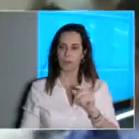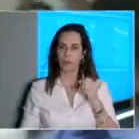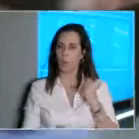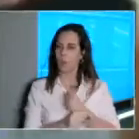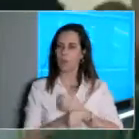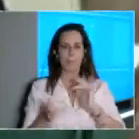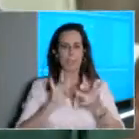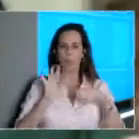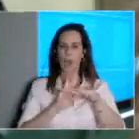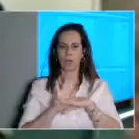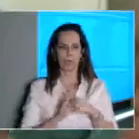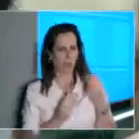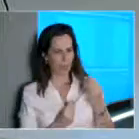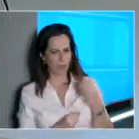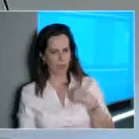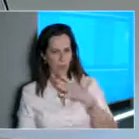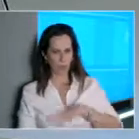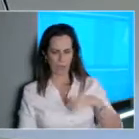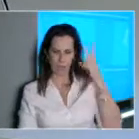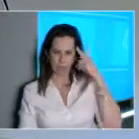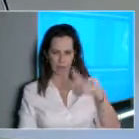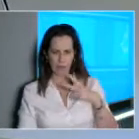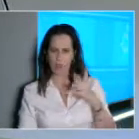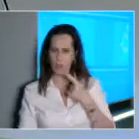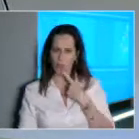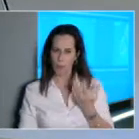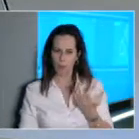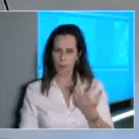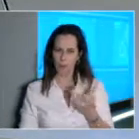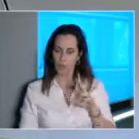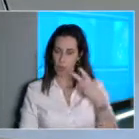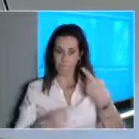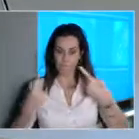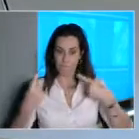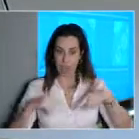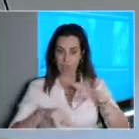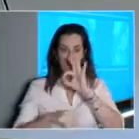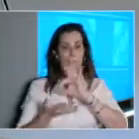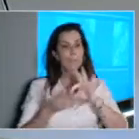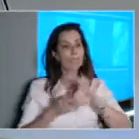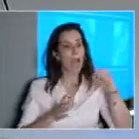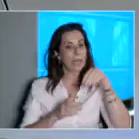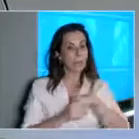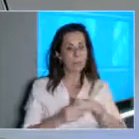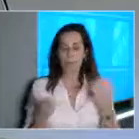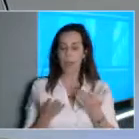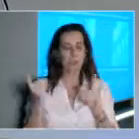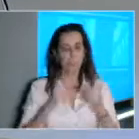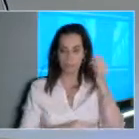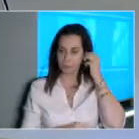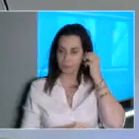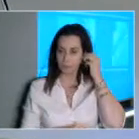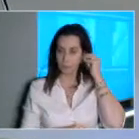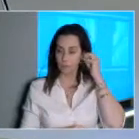בניגוד לכללים. כן, אז רגע, רפאל, תן לי רגע להבין, מה זה אומר עכשיו? זה אומר שתהיה ועדה קרואה, המועצה תפוזר, משרד